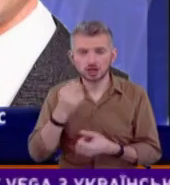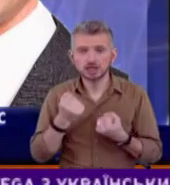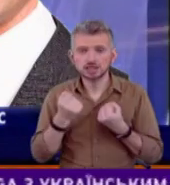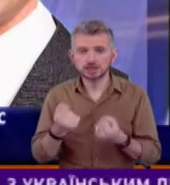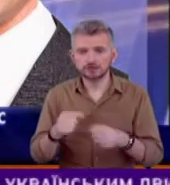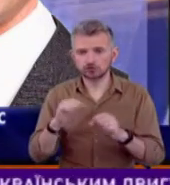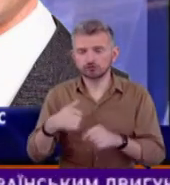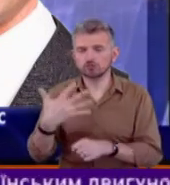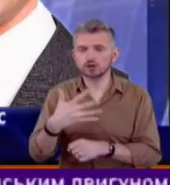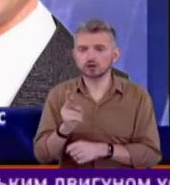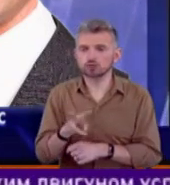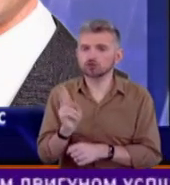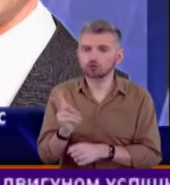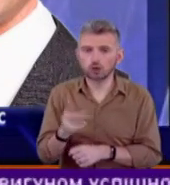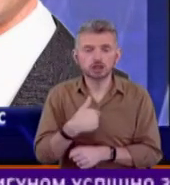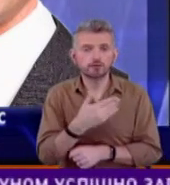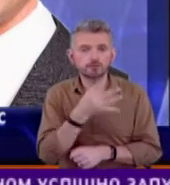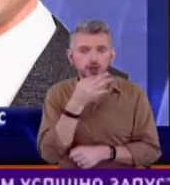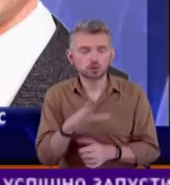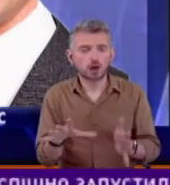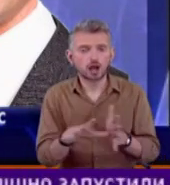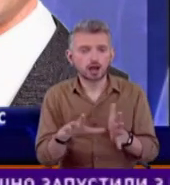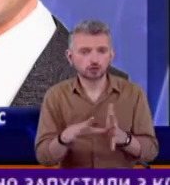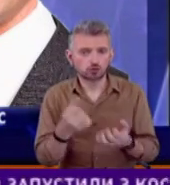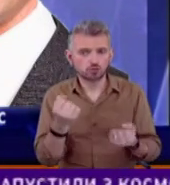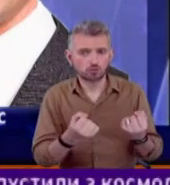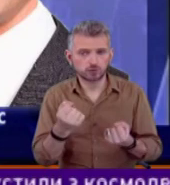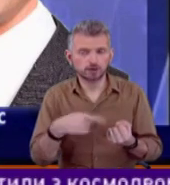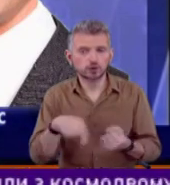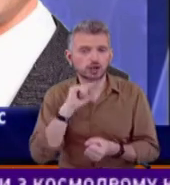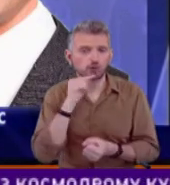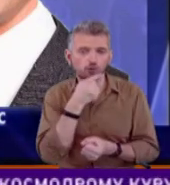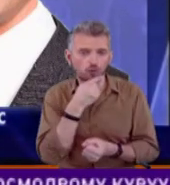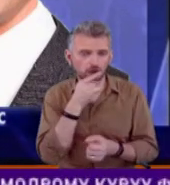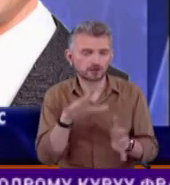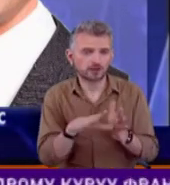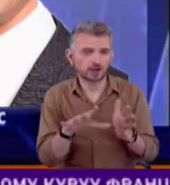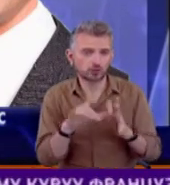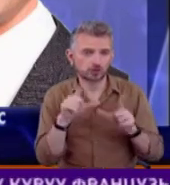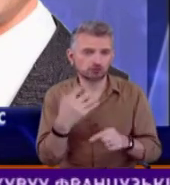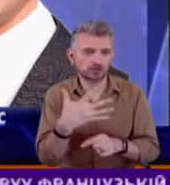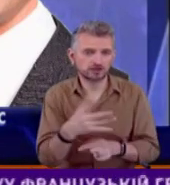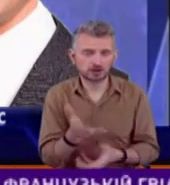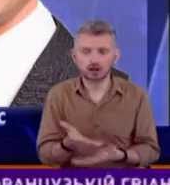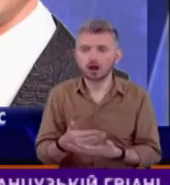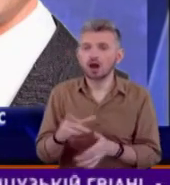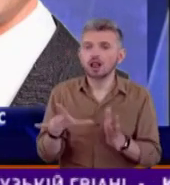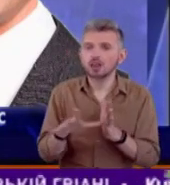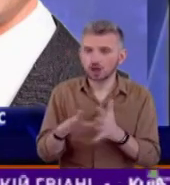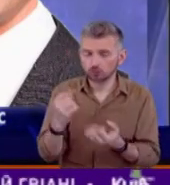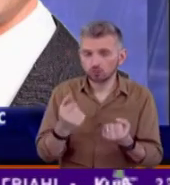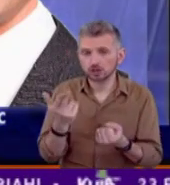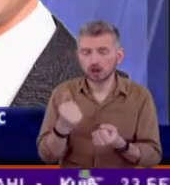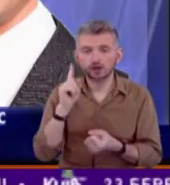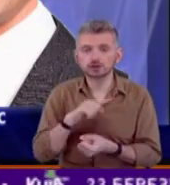зі швидкістю 50 км на годину? Я вам скажу, електромобілі. Вони економлять енергію, їдуть 50. Електромобілі. Але знаєте,